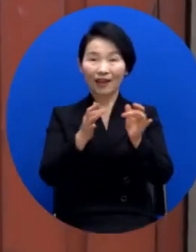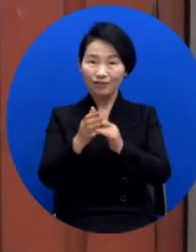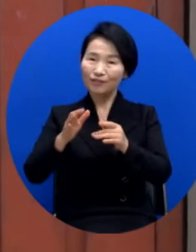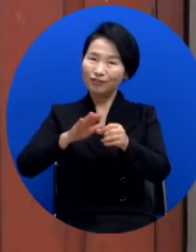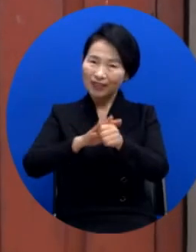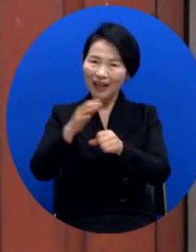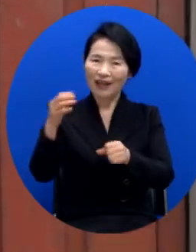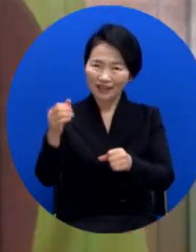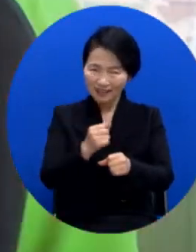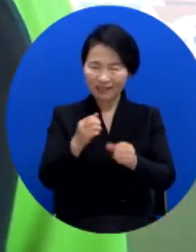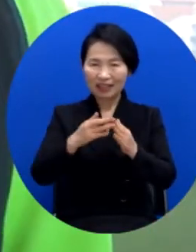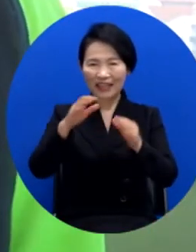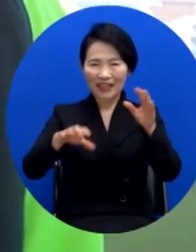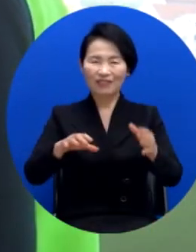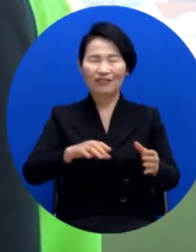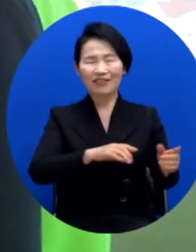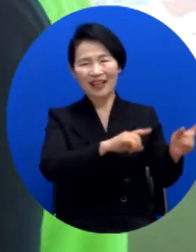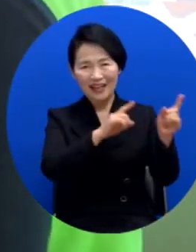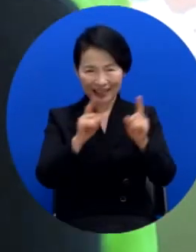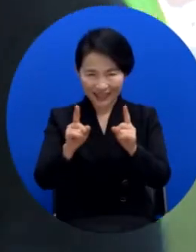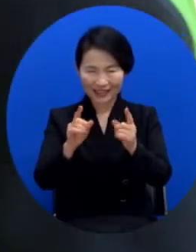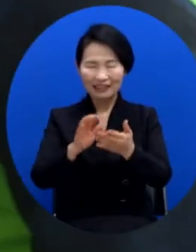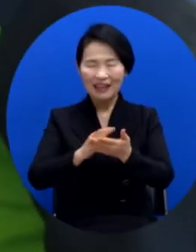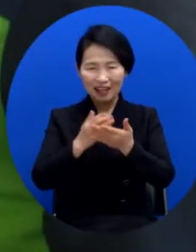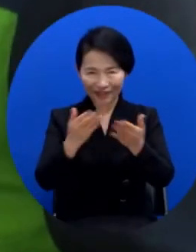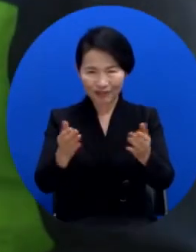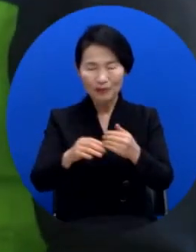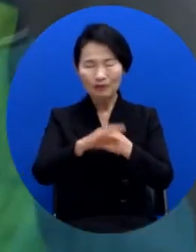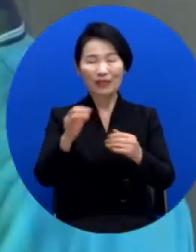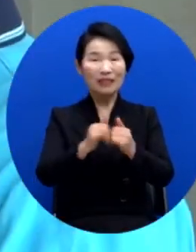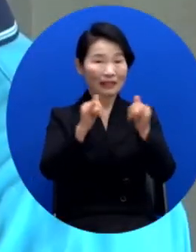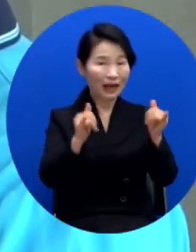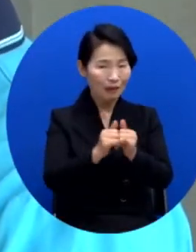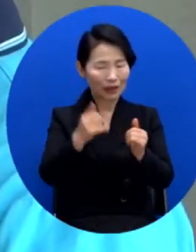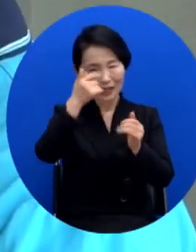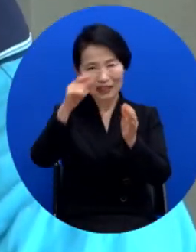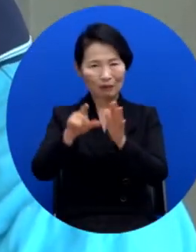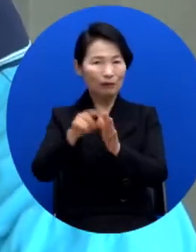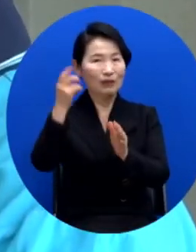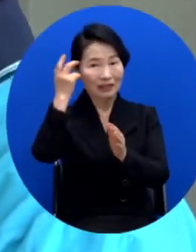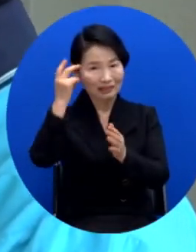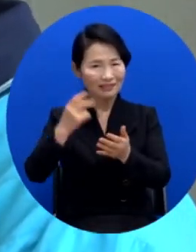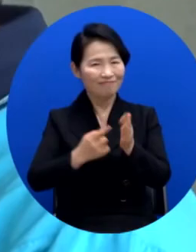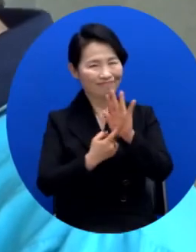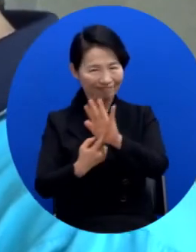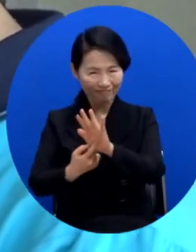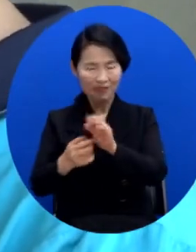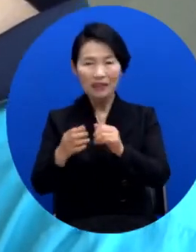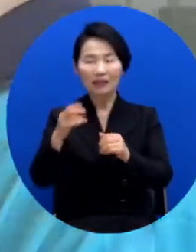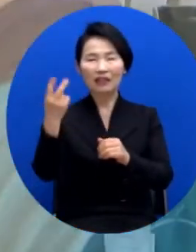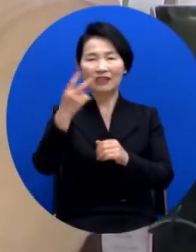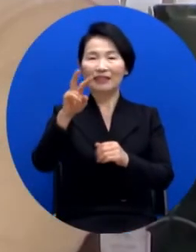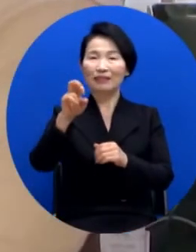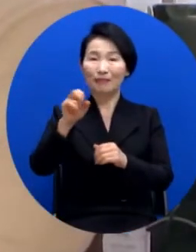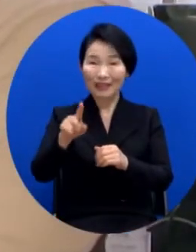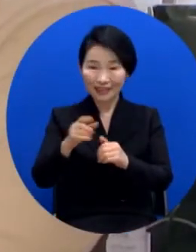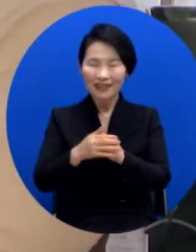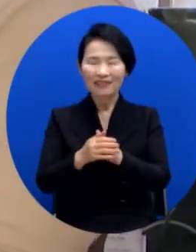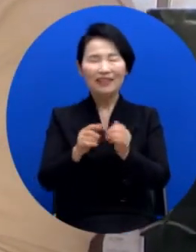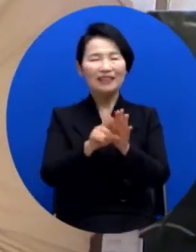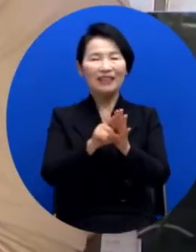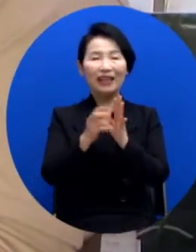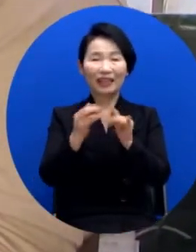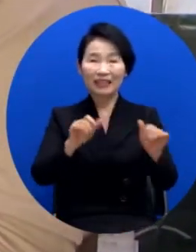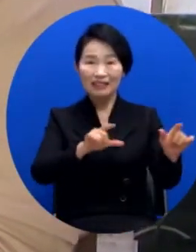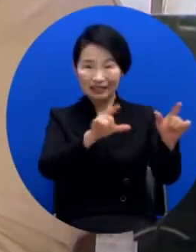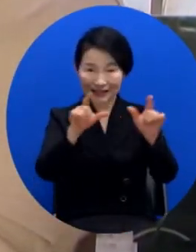인술 살리는 나눔 우리 사회 기독교 정신을 알릴 수 있는 만큼 2021년 을 살아가는 신앙인들에게 하면